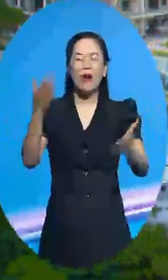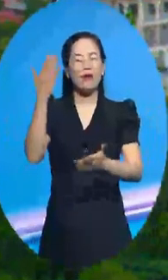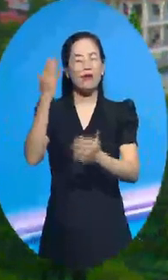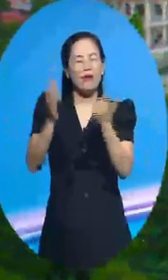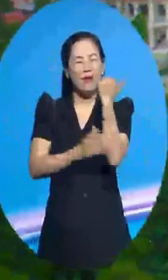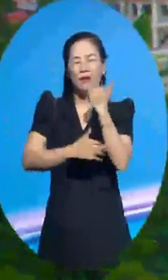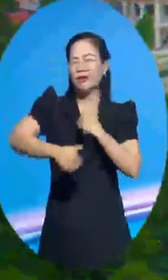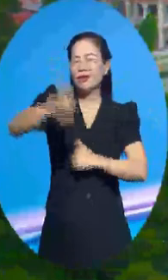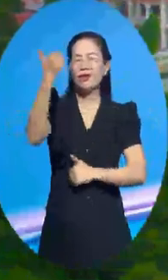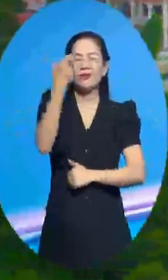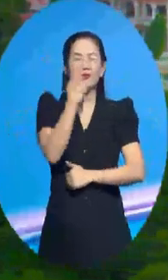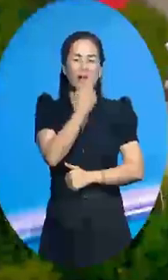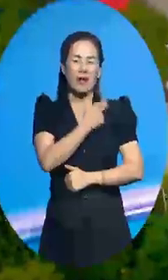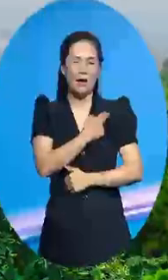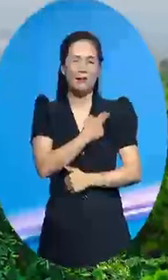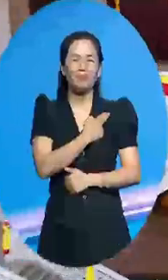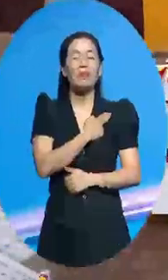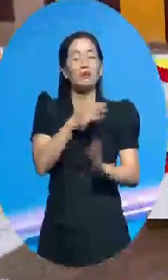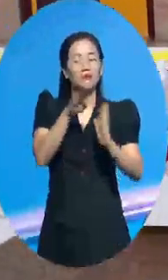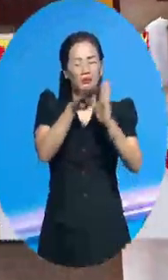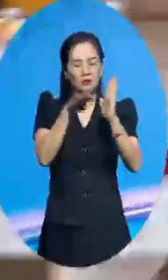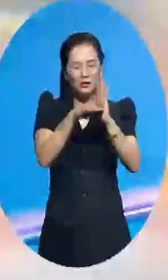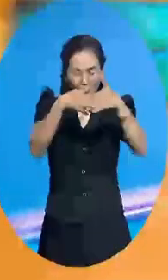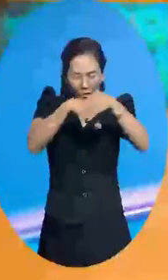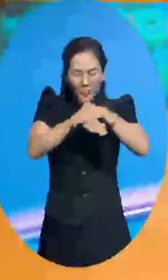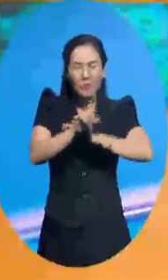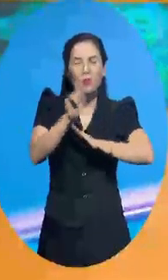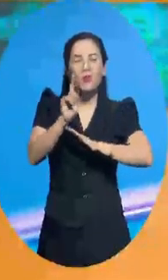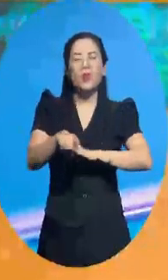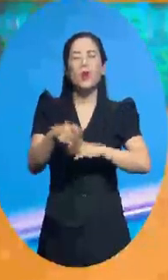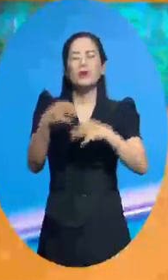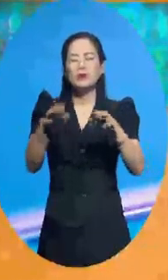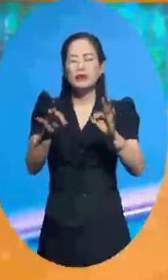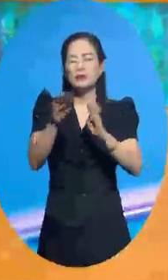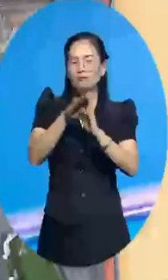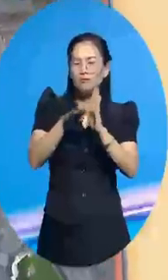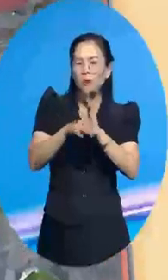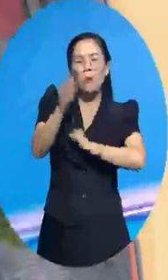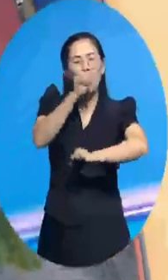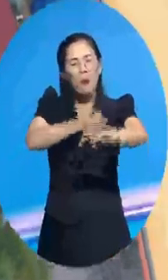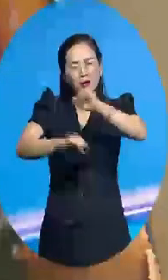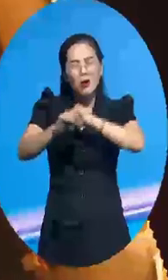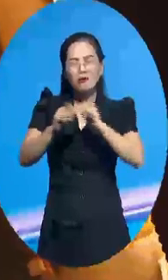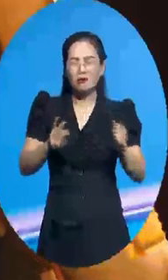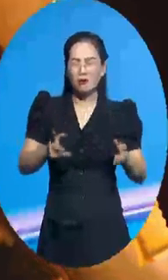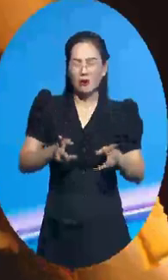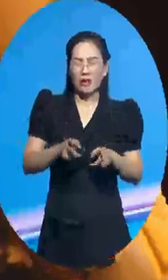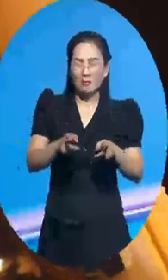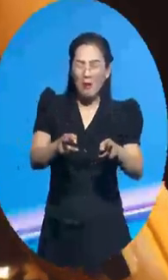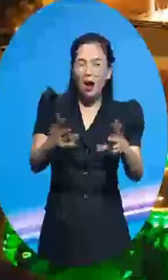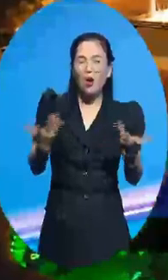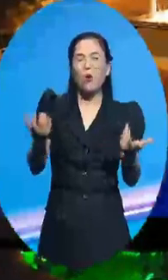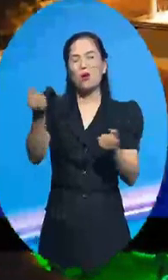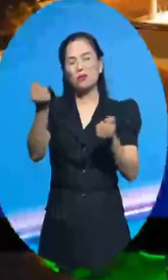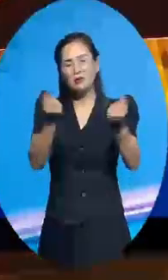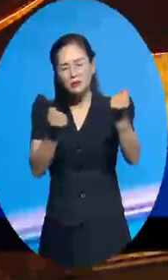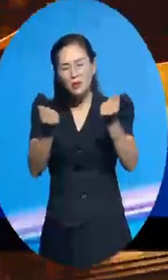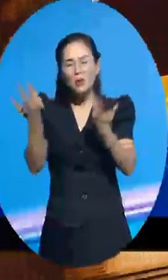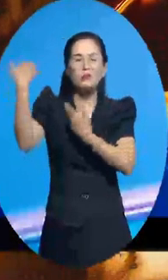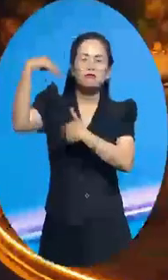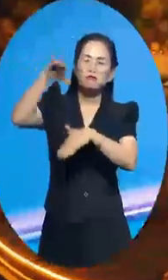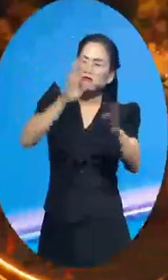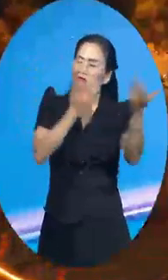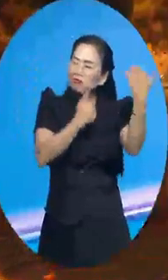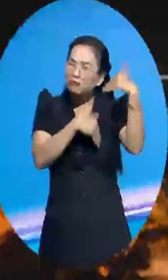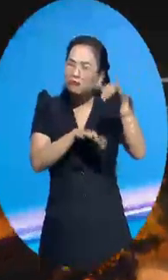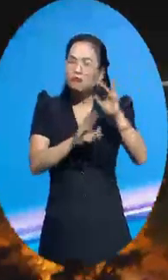ý nghĩa như diễu xa hoa kính mừng Phật Đản, dâng nước cúng dường tấm Phật, các băng khánh thành đại giảng đường cùng nhiều tiết mục văn nghệ đặc